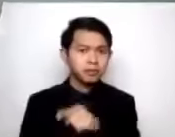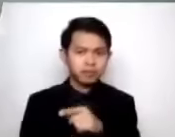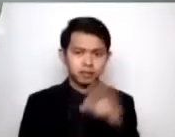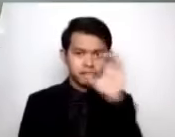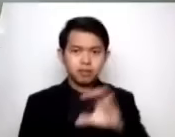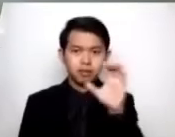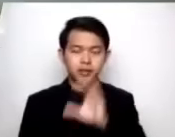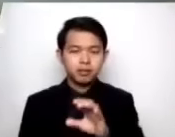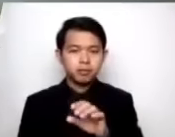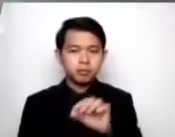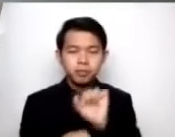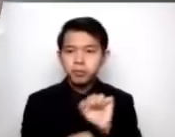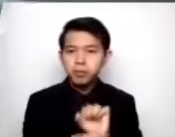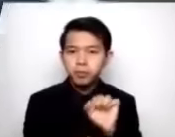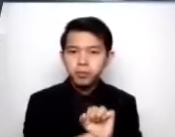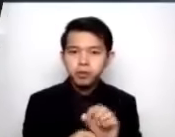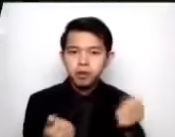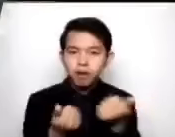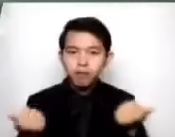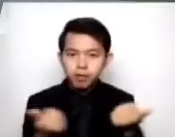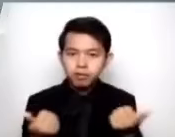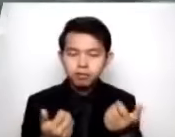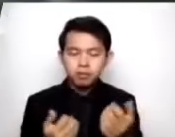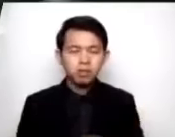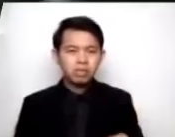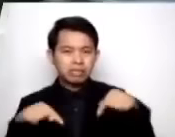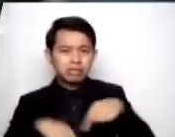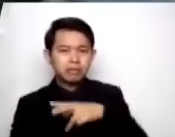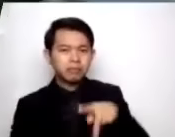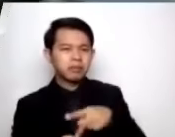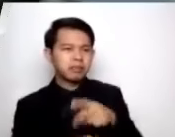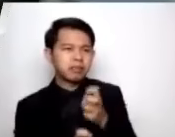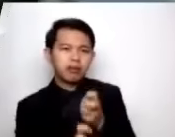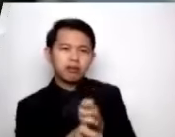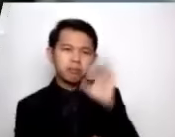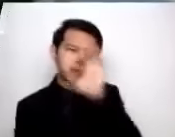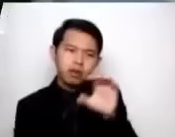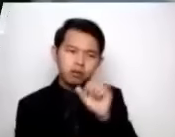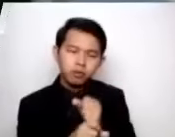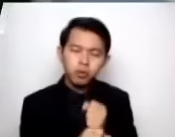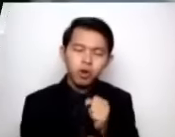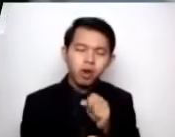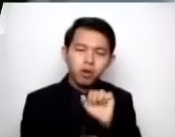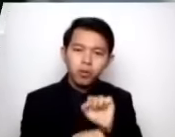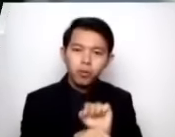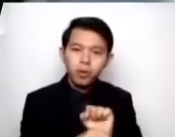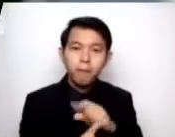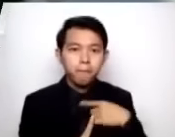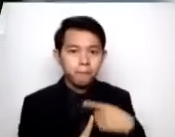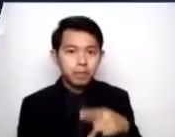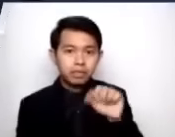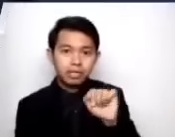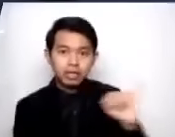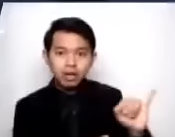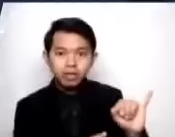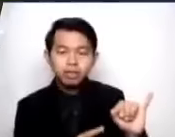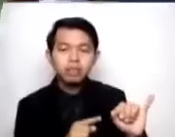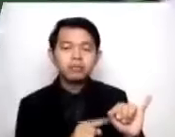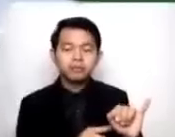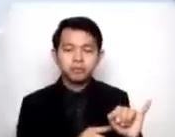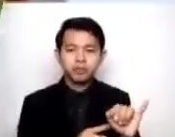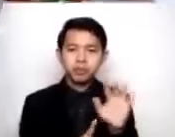Sa Philippines po kasi mahirap po maghanap ng trabaho po. Sumabay pa po yung AI na parang pumapalit na po sa mga tao. Batid daw